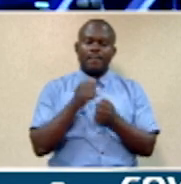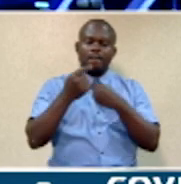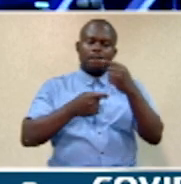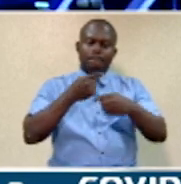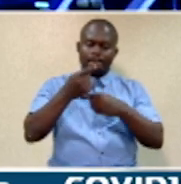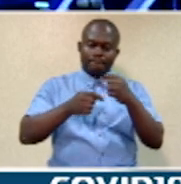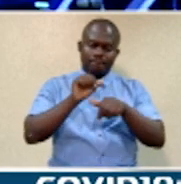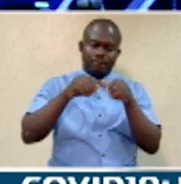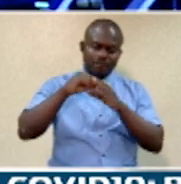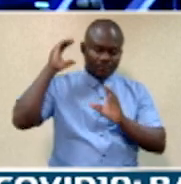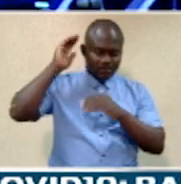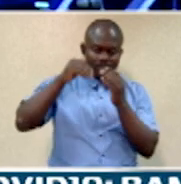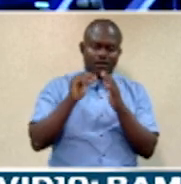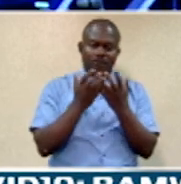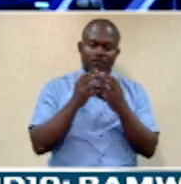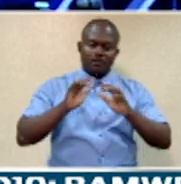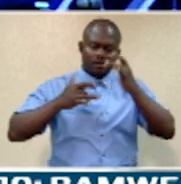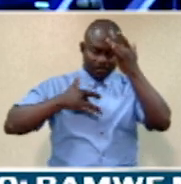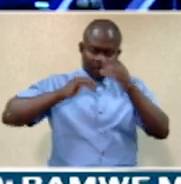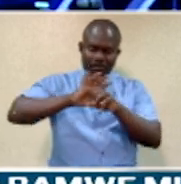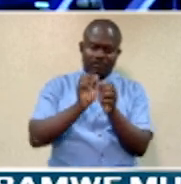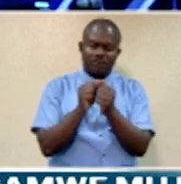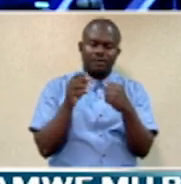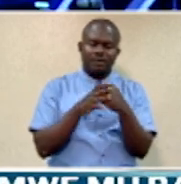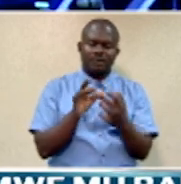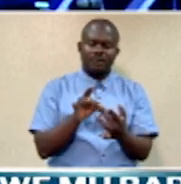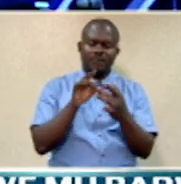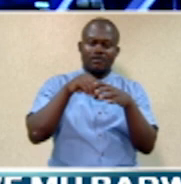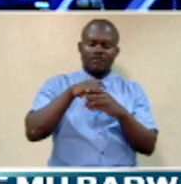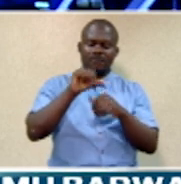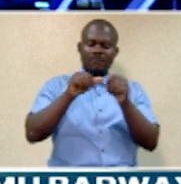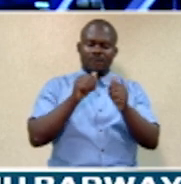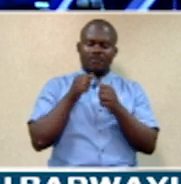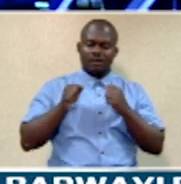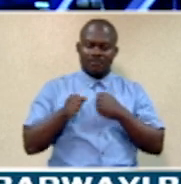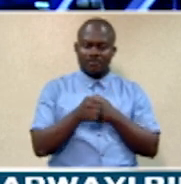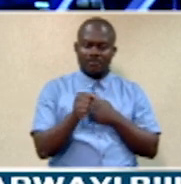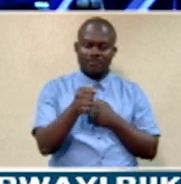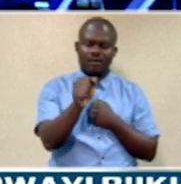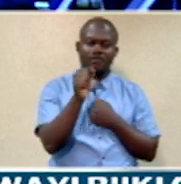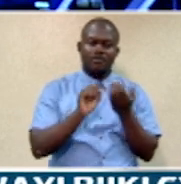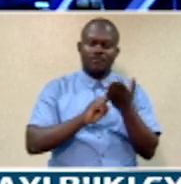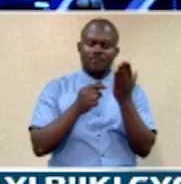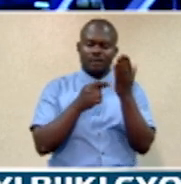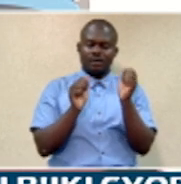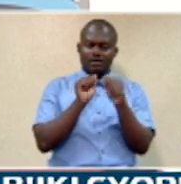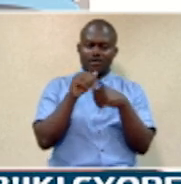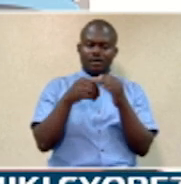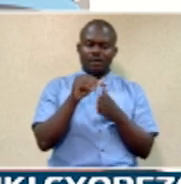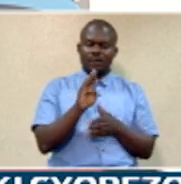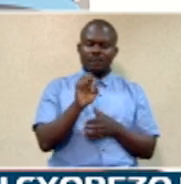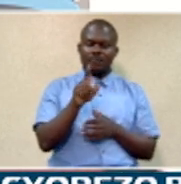tukivuga ku makuru yerekeranye no kwirinda icyorezo cya COVID-19 by'umwihariko mu bijyanye n'ubukerarugendo ibaje kubona muhanga turi kumwe na